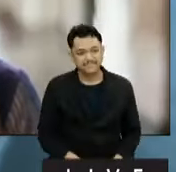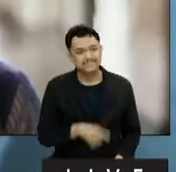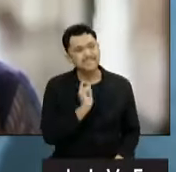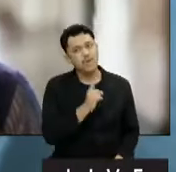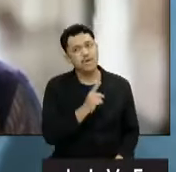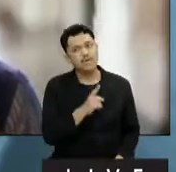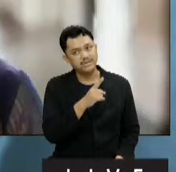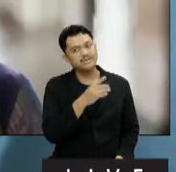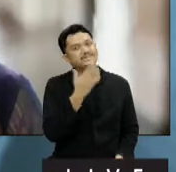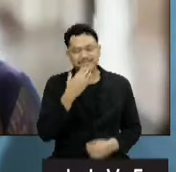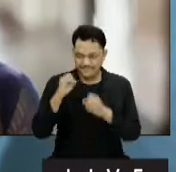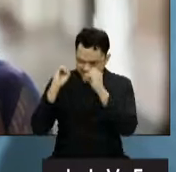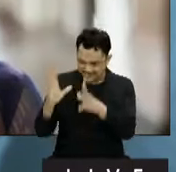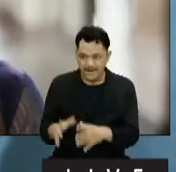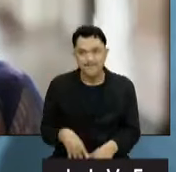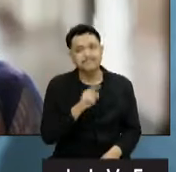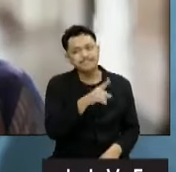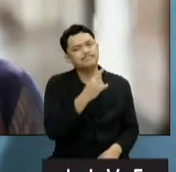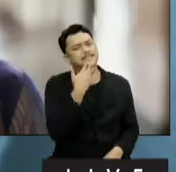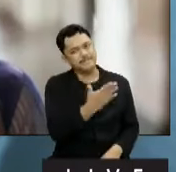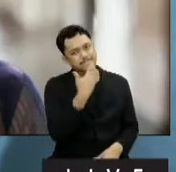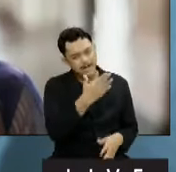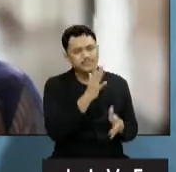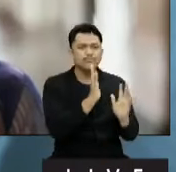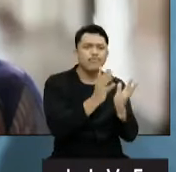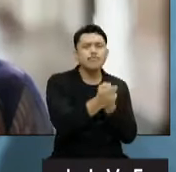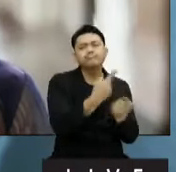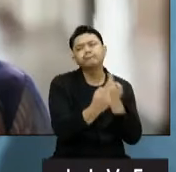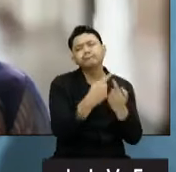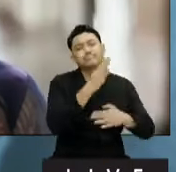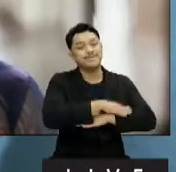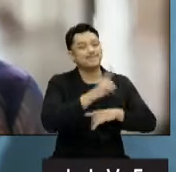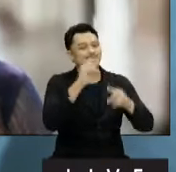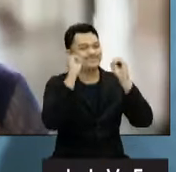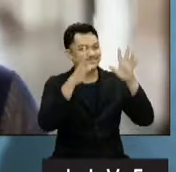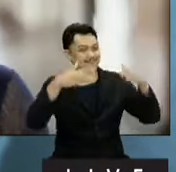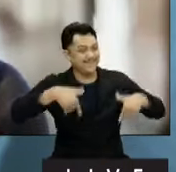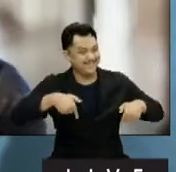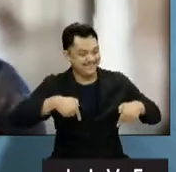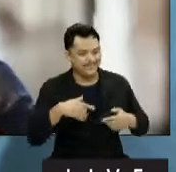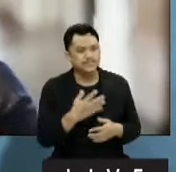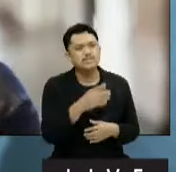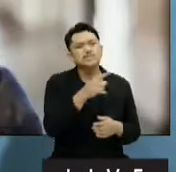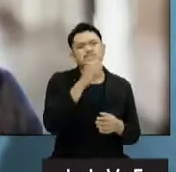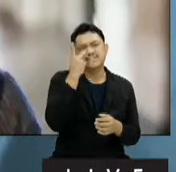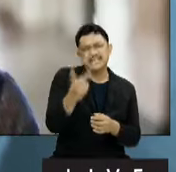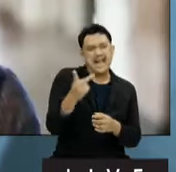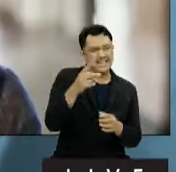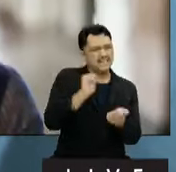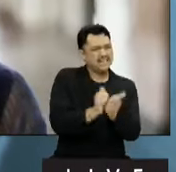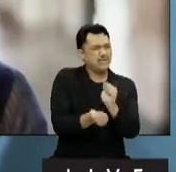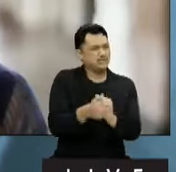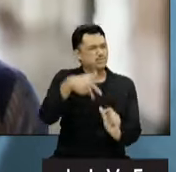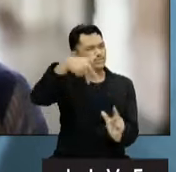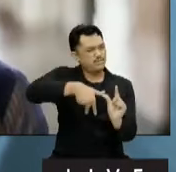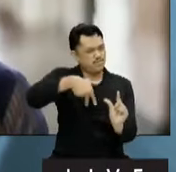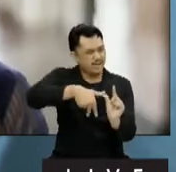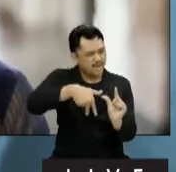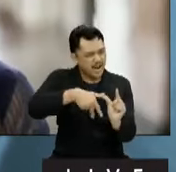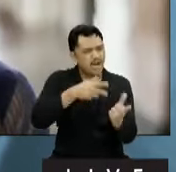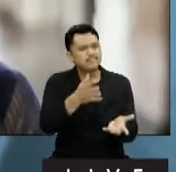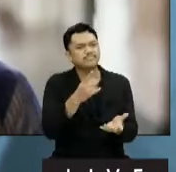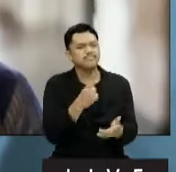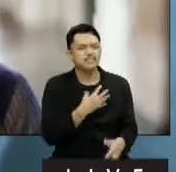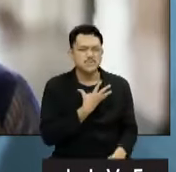Selamat siang. Terima kasih Mbak Auli sudah berkenan bergabung sama kami di Berita Satu Siang. Kalau kita lihat di kasus yang terjadi di